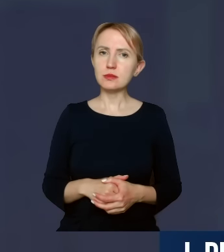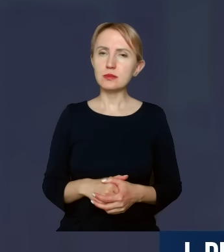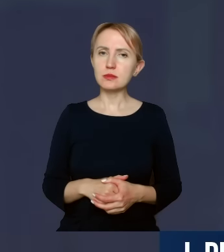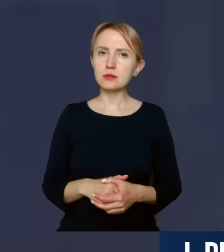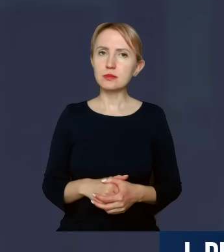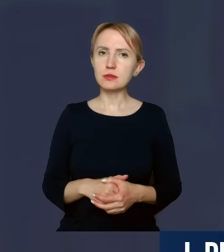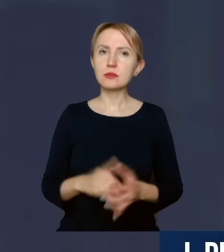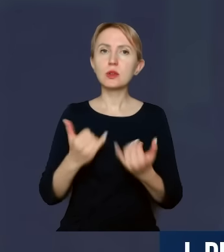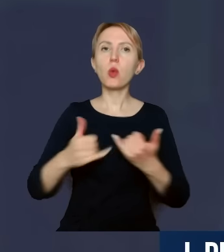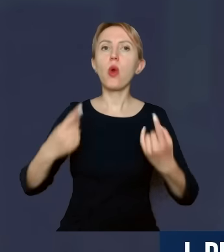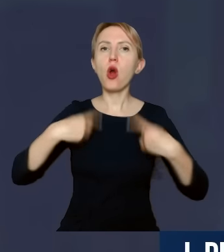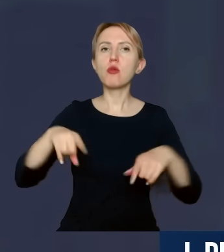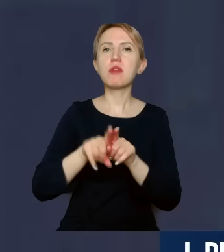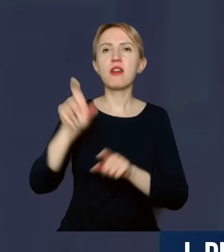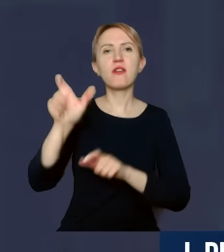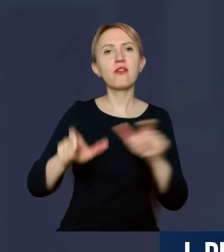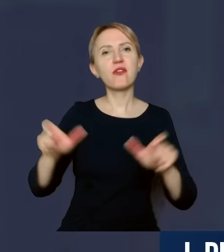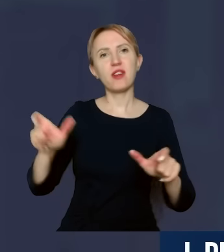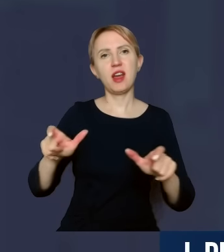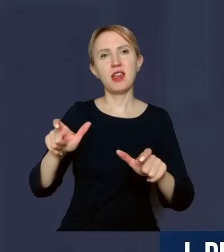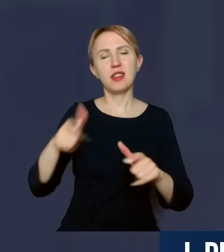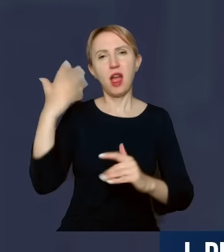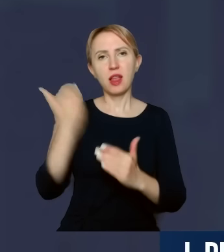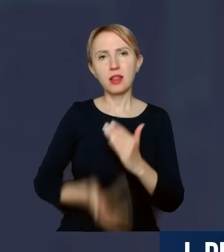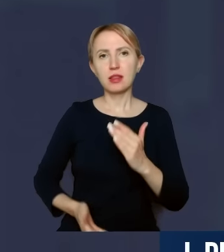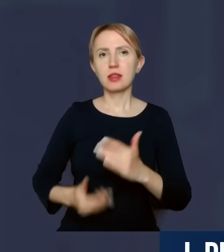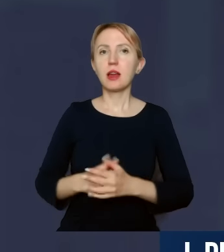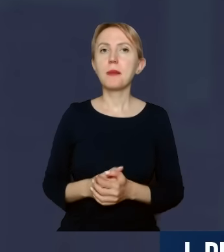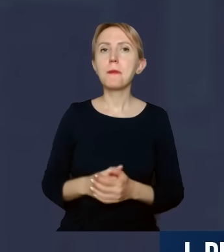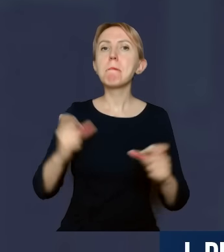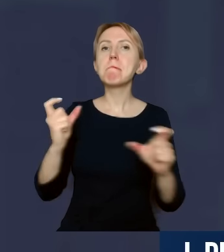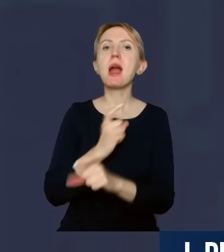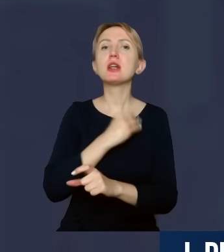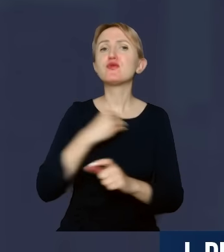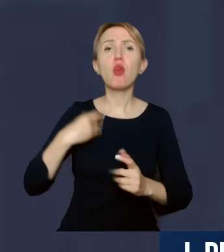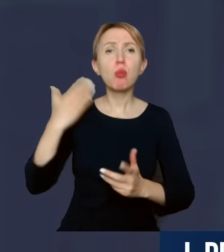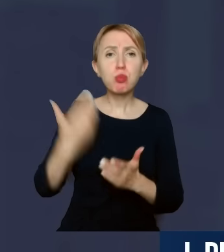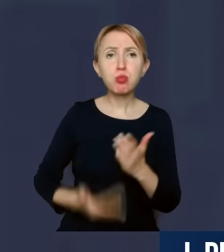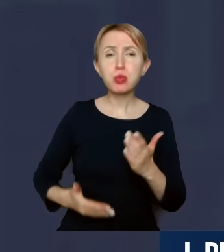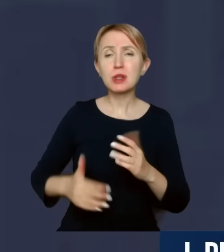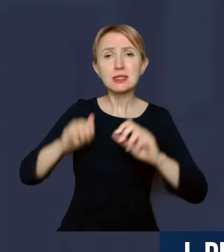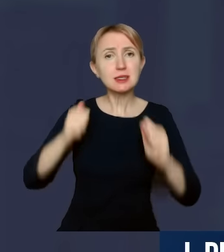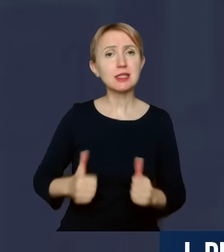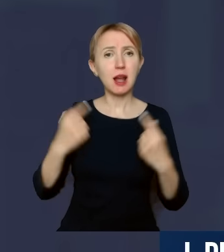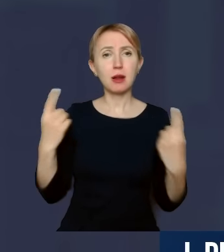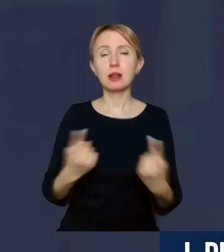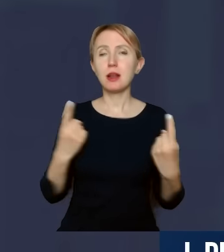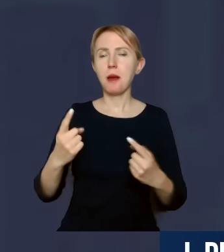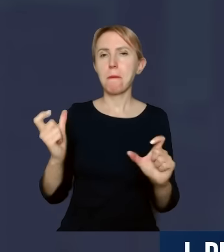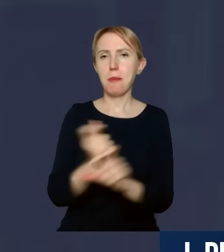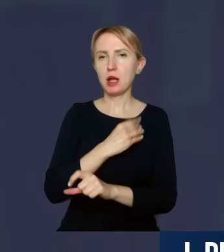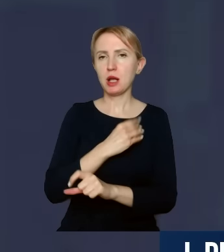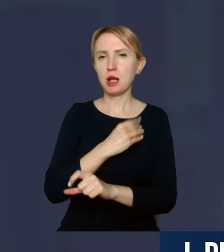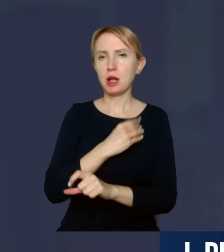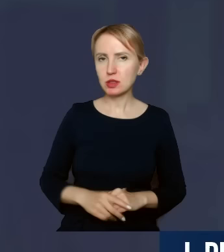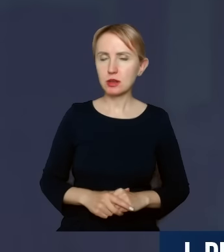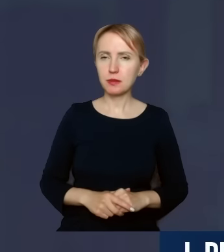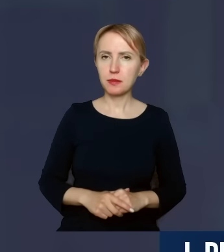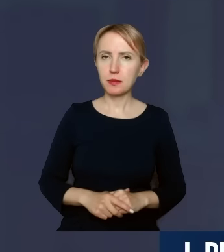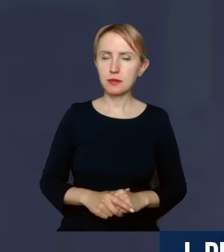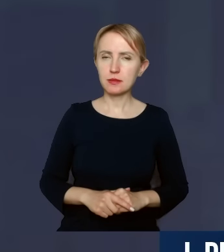poszczególnych obywateli. Uderza jakby w państwo polskie, w stabilność państwa polskiego.